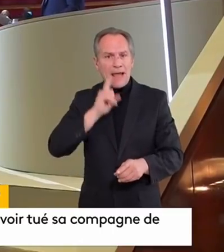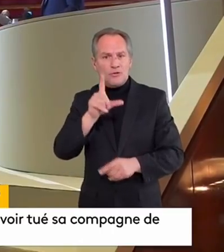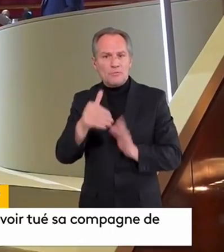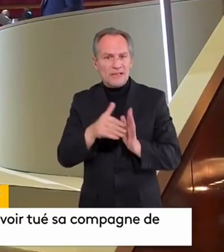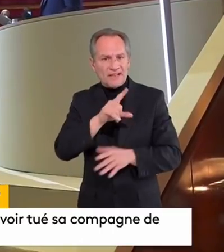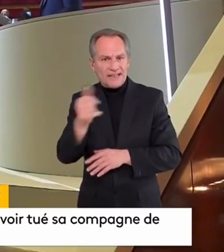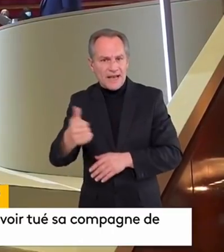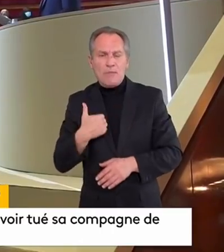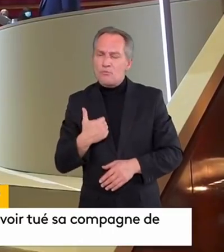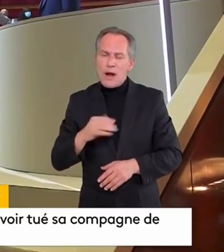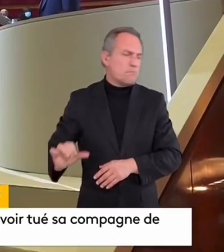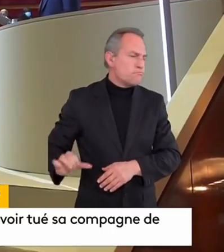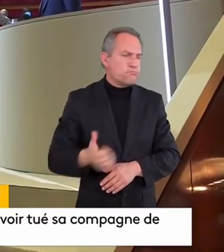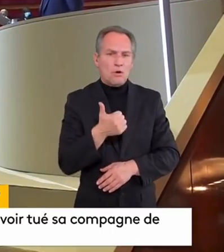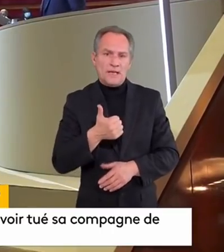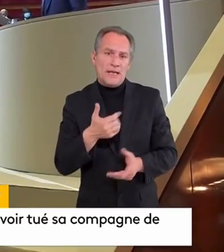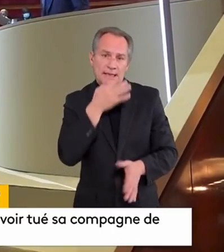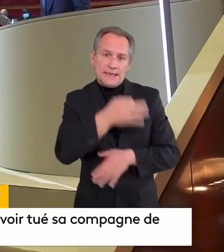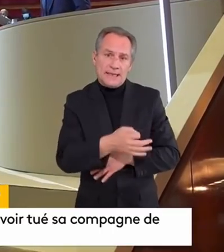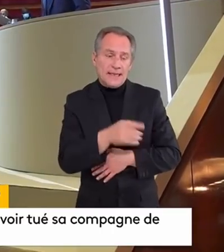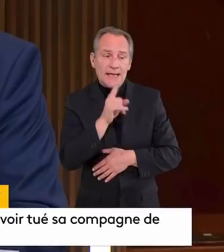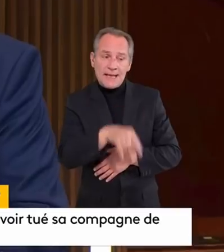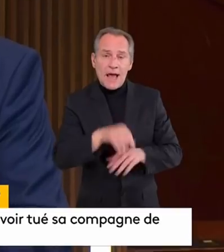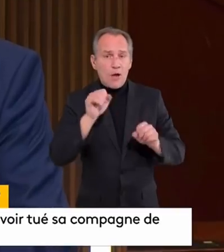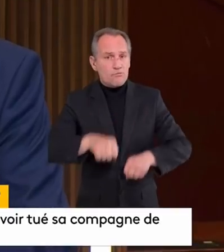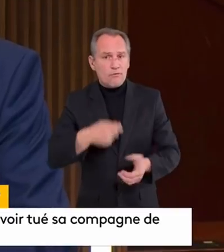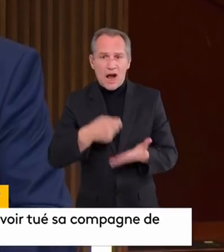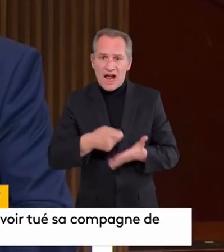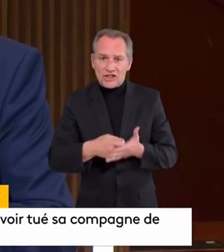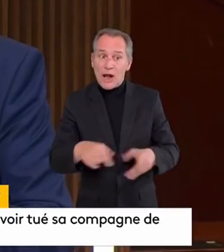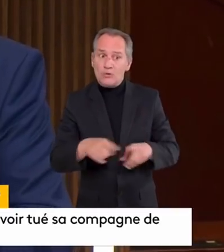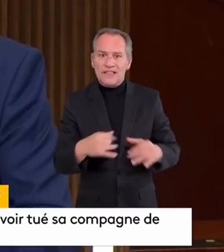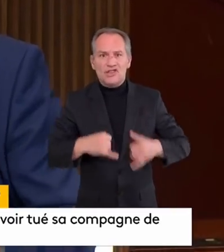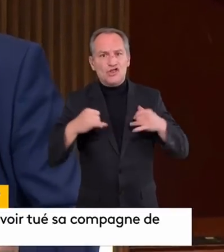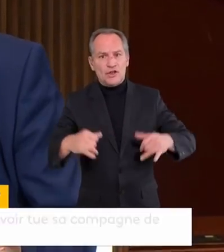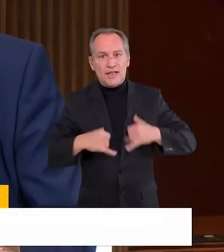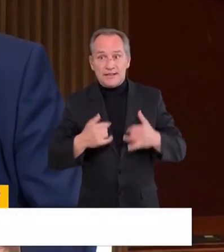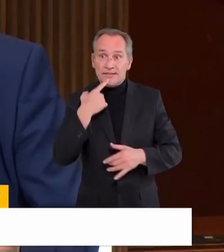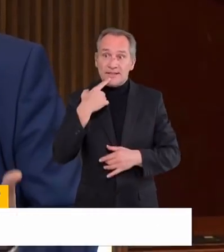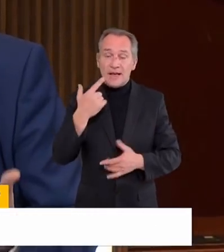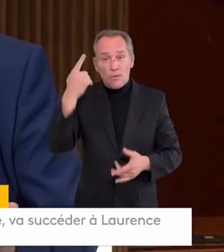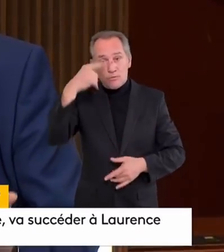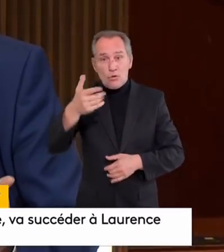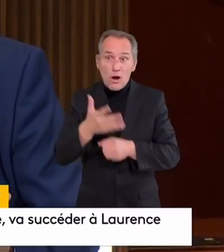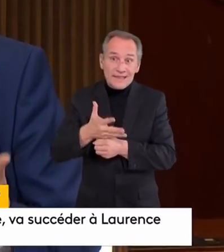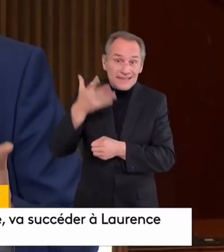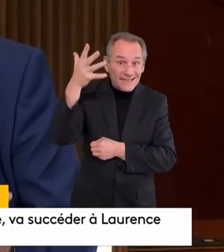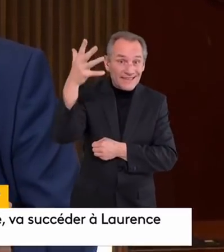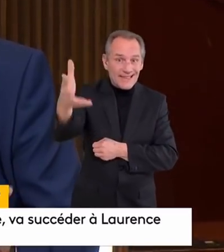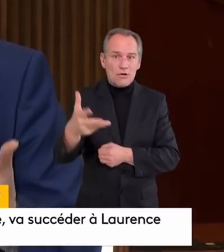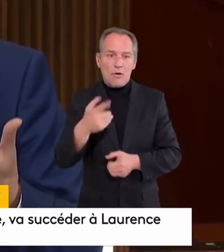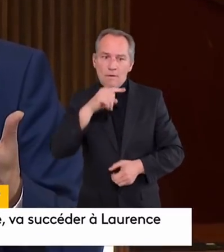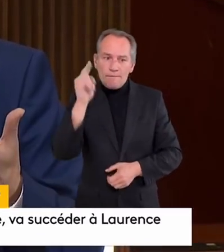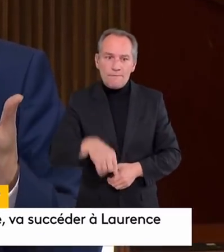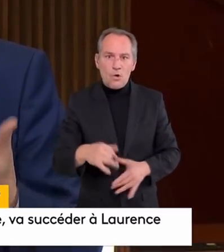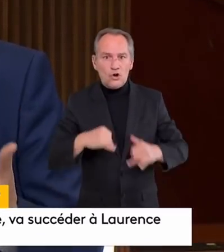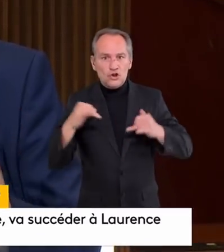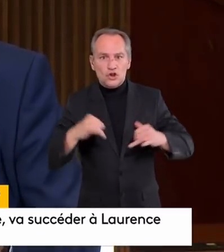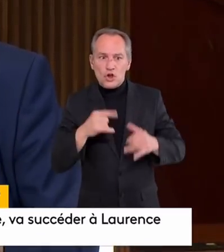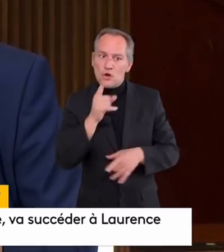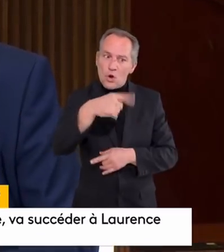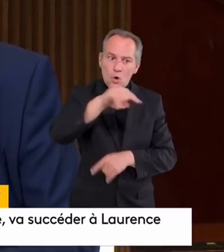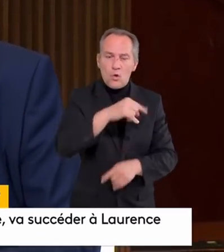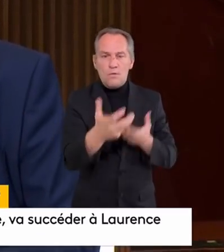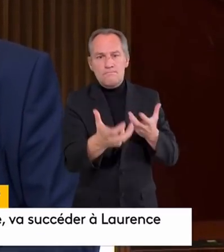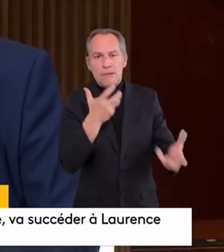priorités, c'était l'emploi, le pouvoir d'achat et la jeunesse. Et faire du prochain quinquennat de la jeunesse, faire de la jeunesse une grande